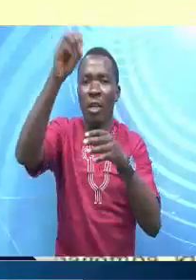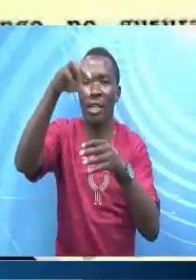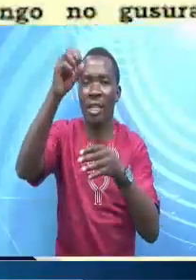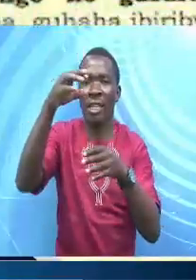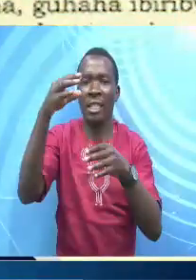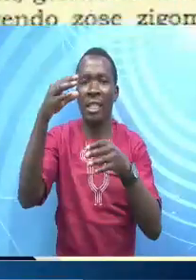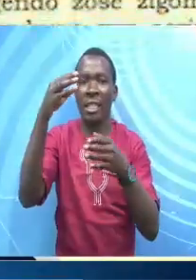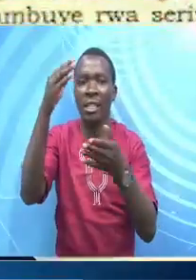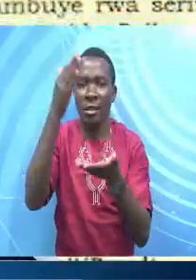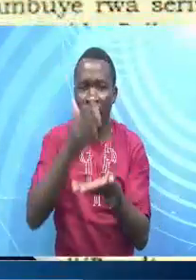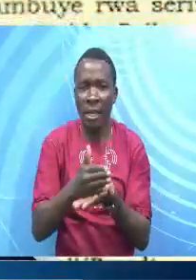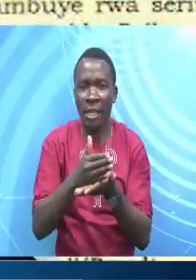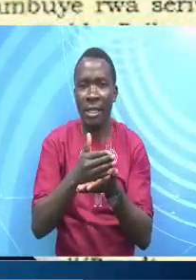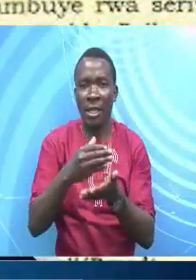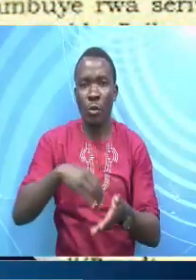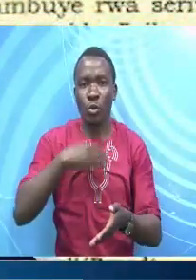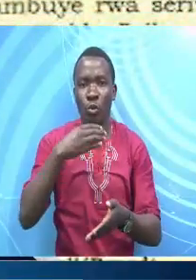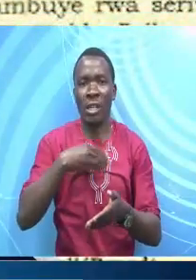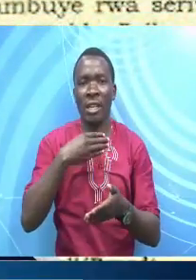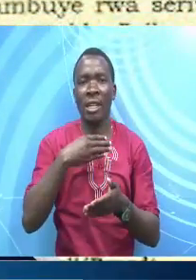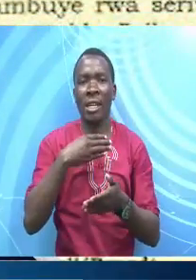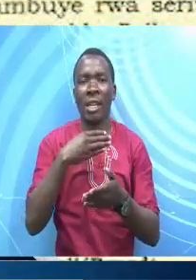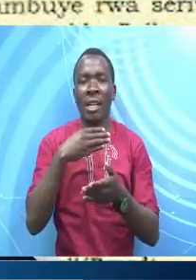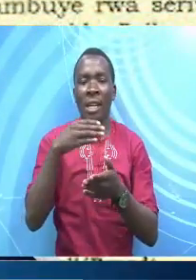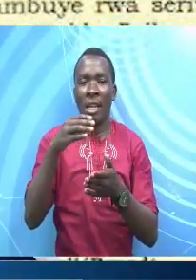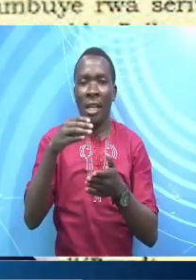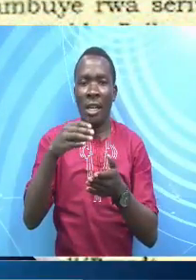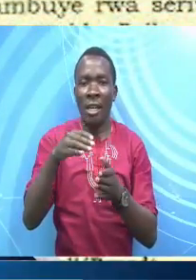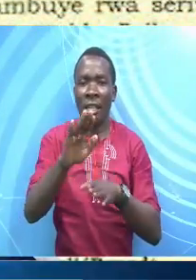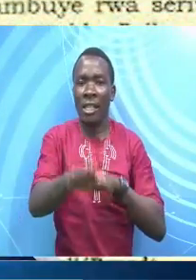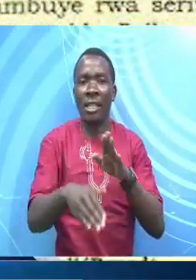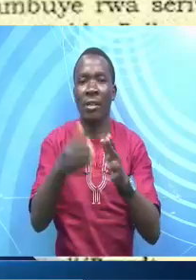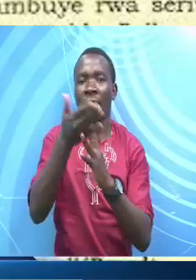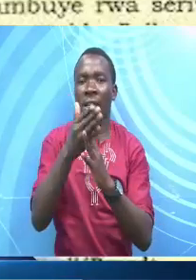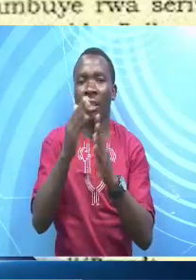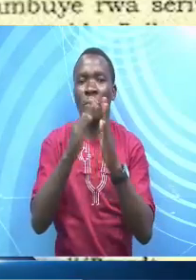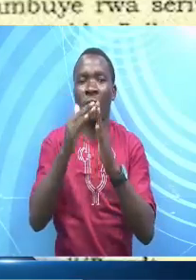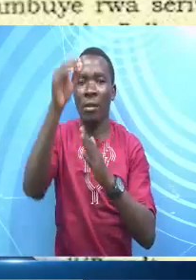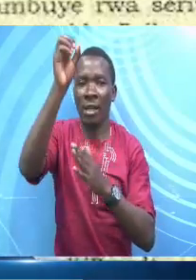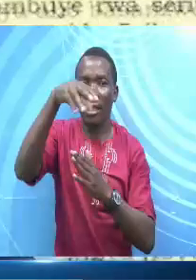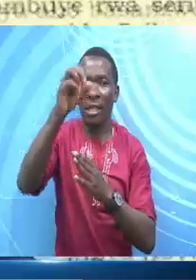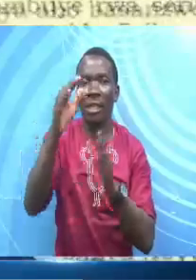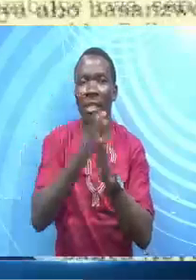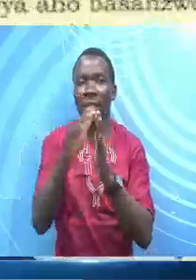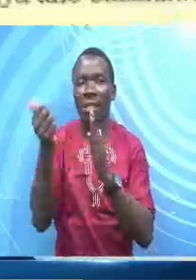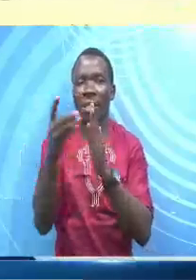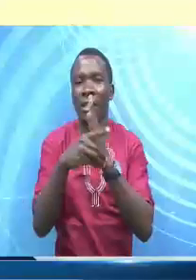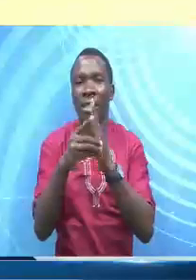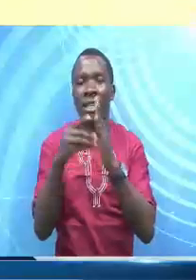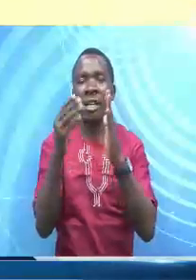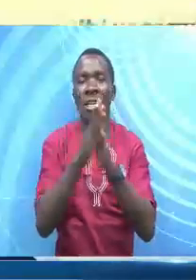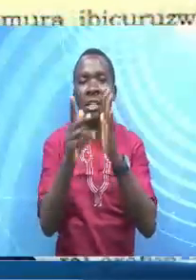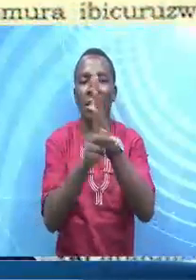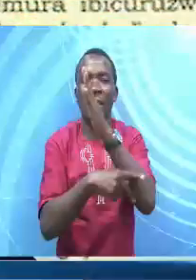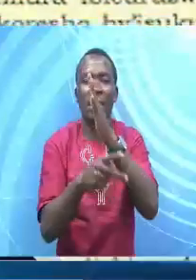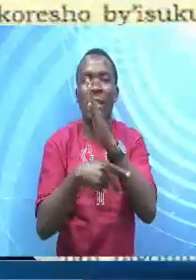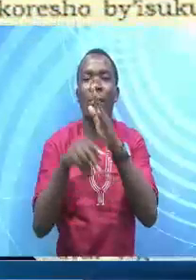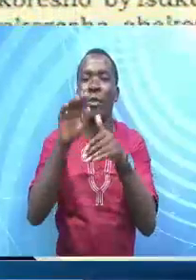no gusurana ingendo hagati y'umujyi wa Kigali n'izindi ntara ndetse no hagati y'umujyi wa Kigali n'uturere dutandukanye tw'igihugu nazo